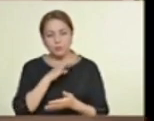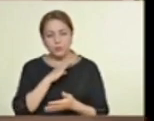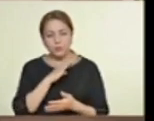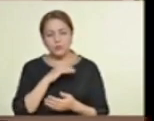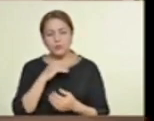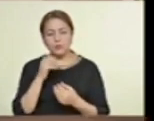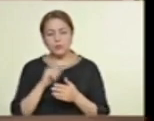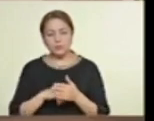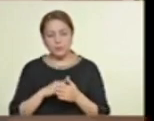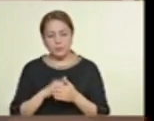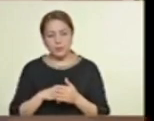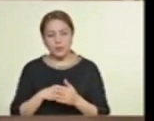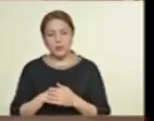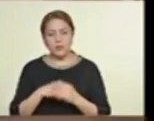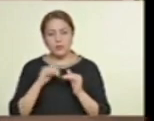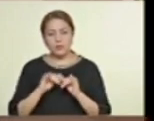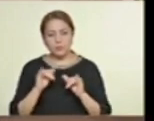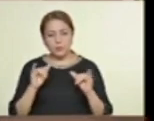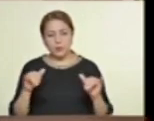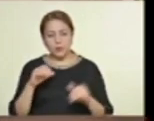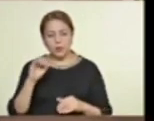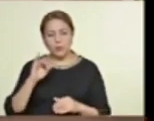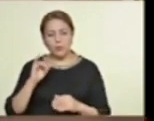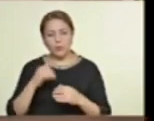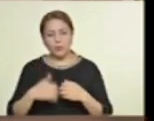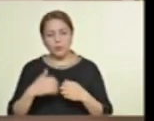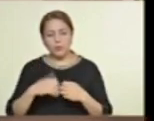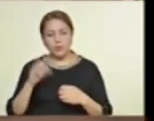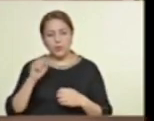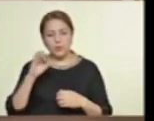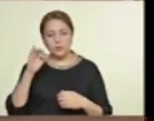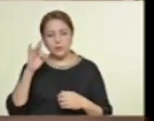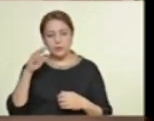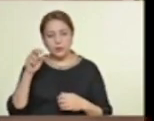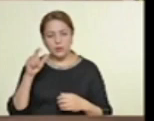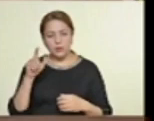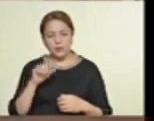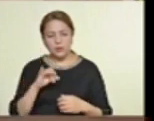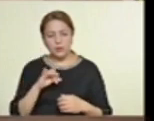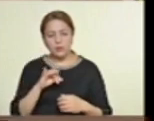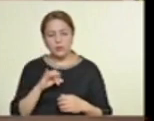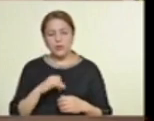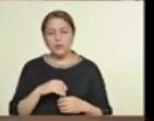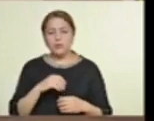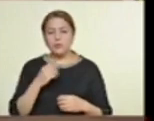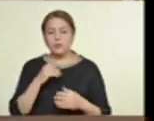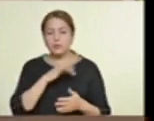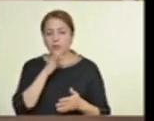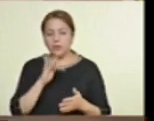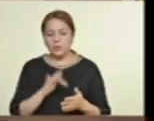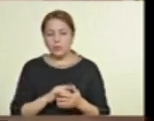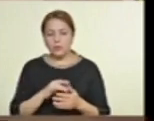natijasida rivojlangan o'rta asrlardagi shaharlar yanada taraqqiy eta boshladi.